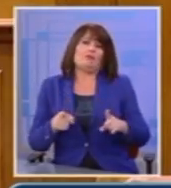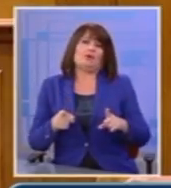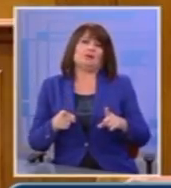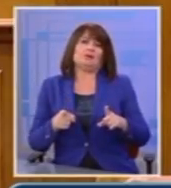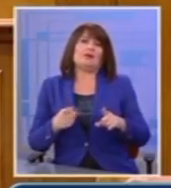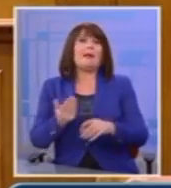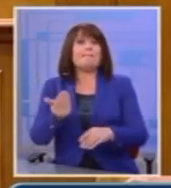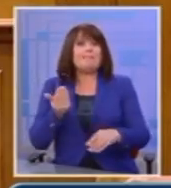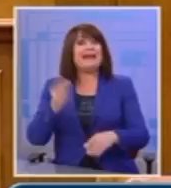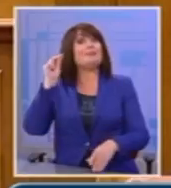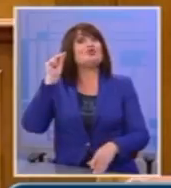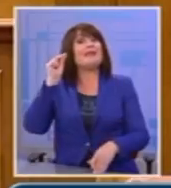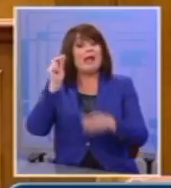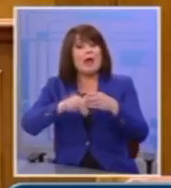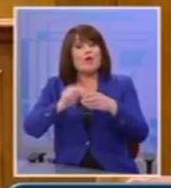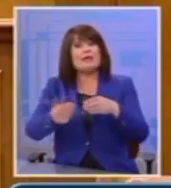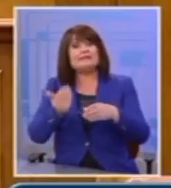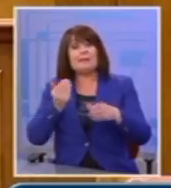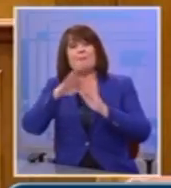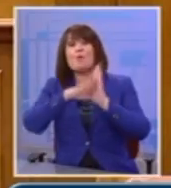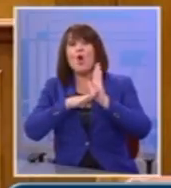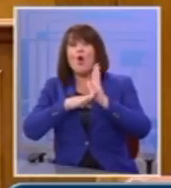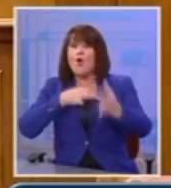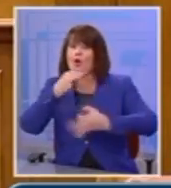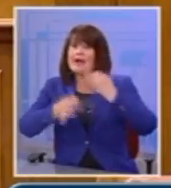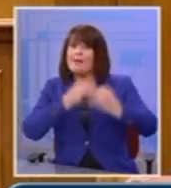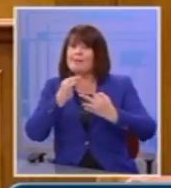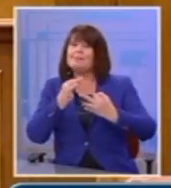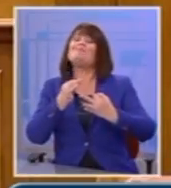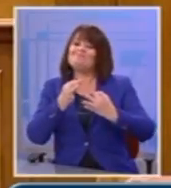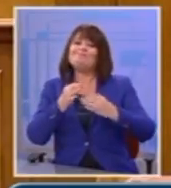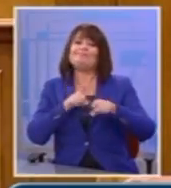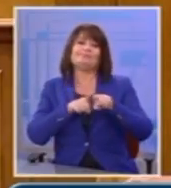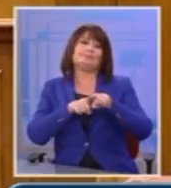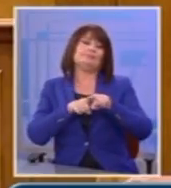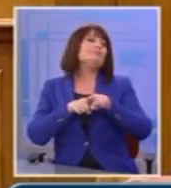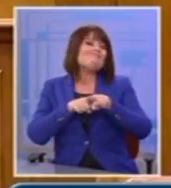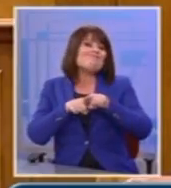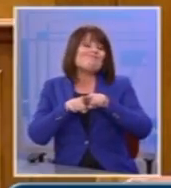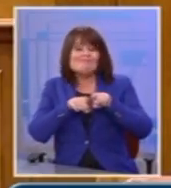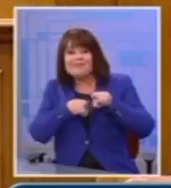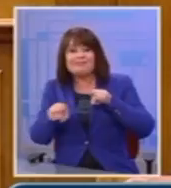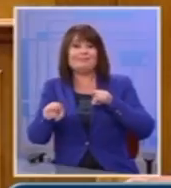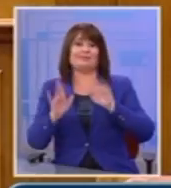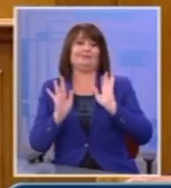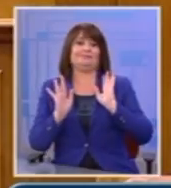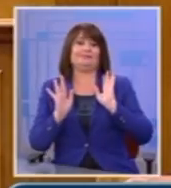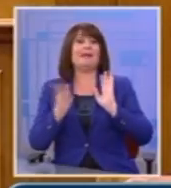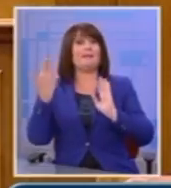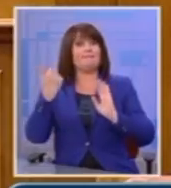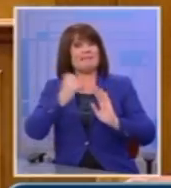τις προεκλογικές μας δεσμεύσεις, τις προγραμματικές μας διακηρύξεις, από αυτό που πιστεύουμε ότι είναι το